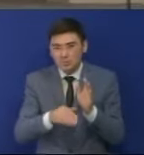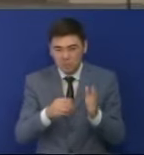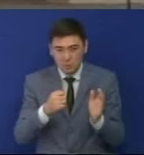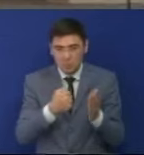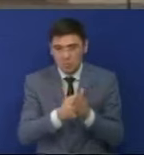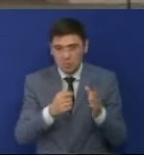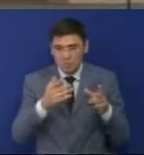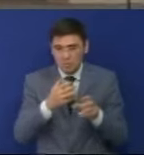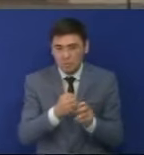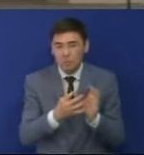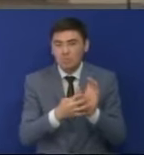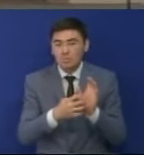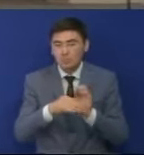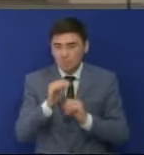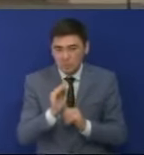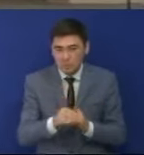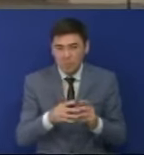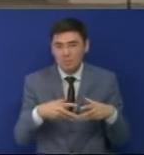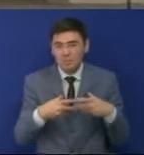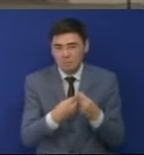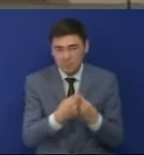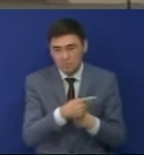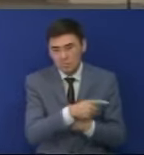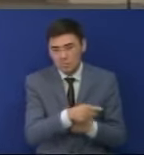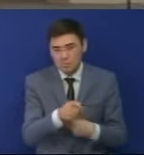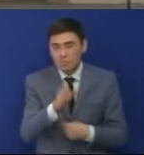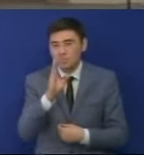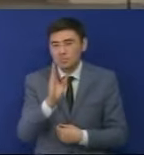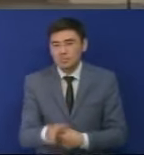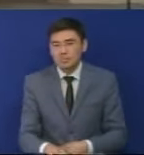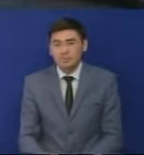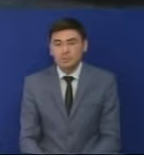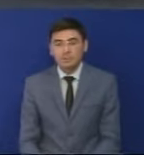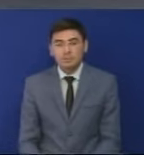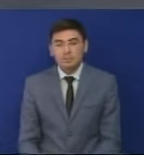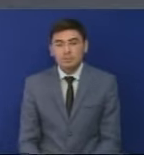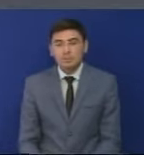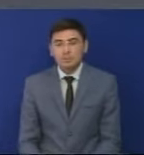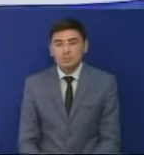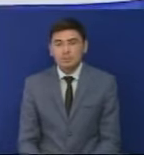900 мыңға дейін қысқарады. Рыскүл Мадвасова, Елжан Мағзумов, Семей телеарнасы.